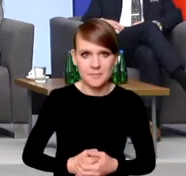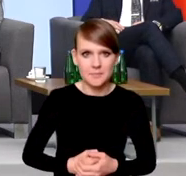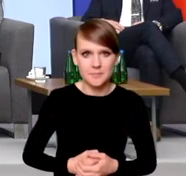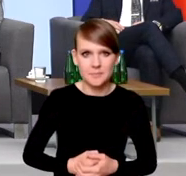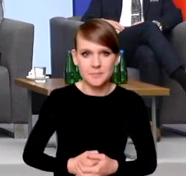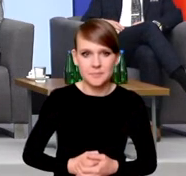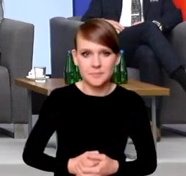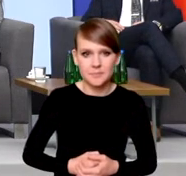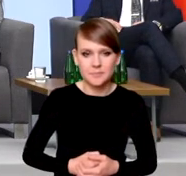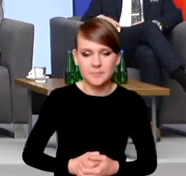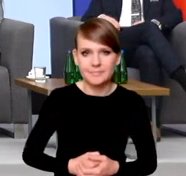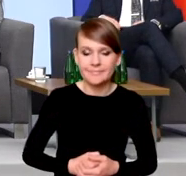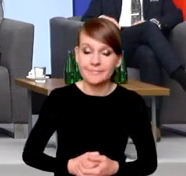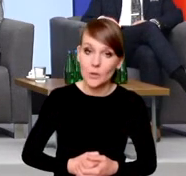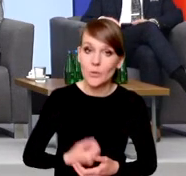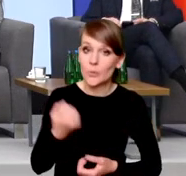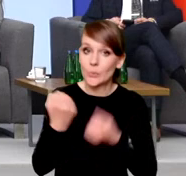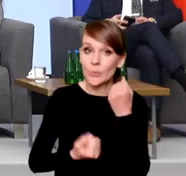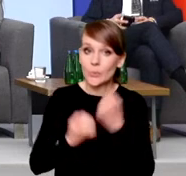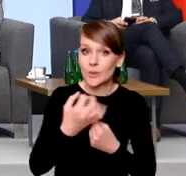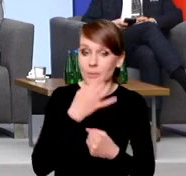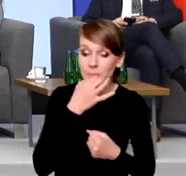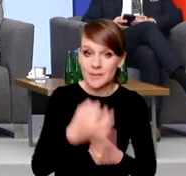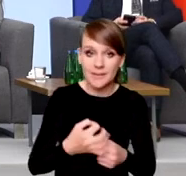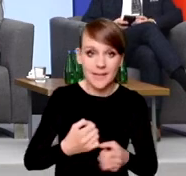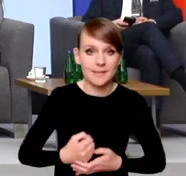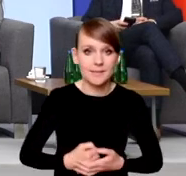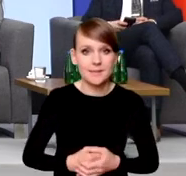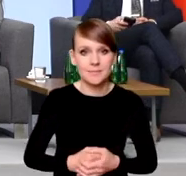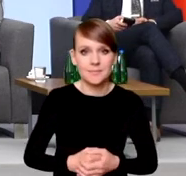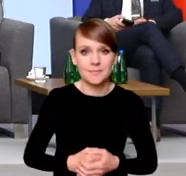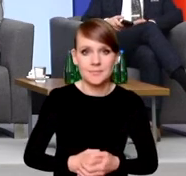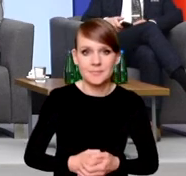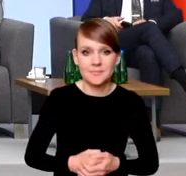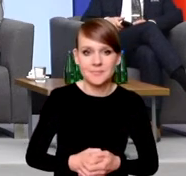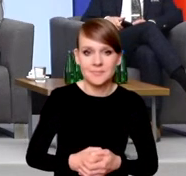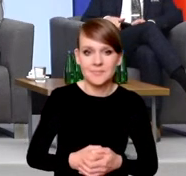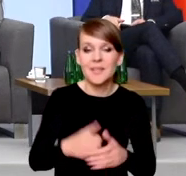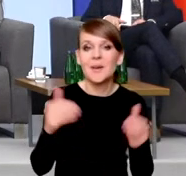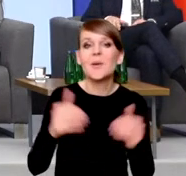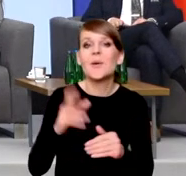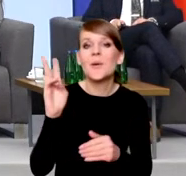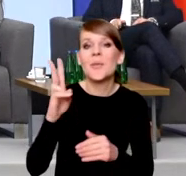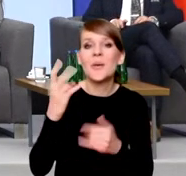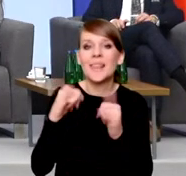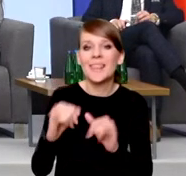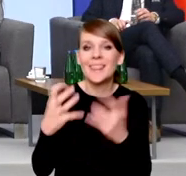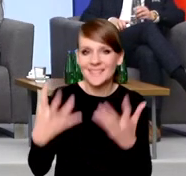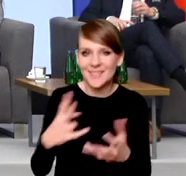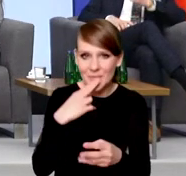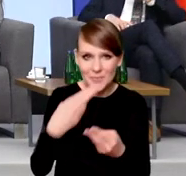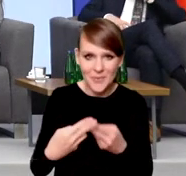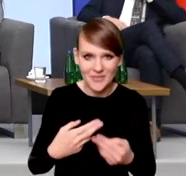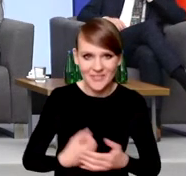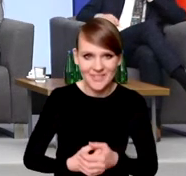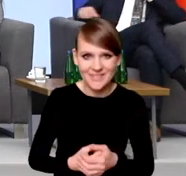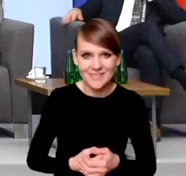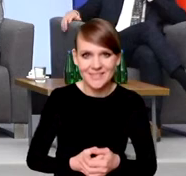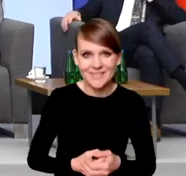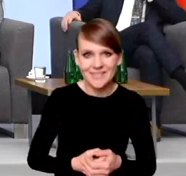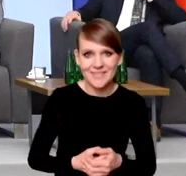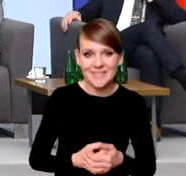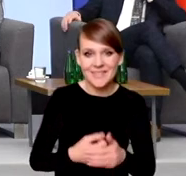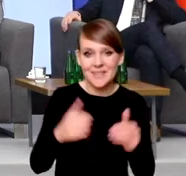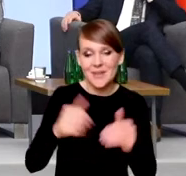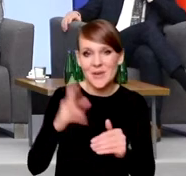Nie jest to łatwe pytanie. Chętnie bym delegował władzę na innych panelistów, ale poproszę o